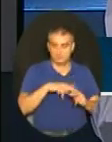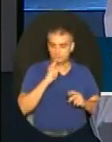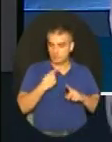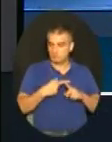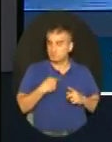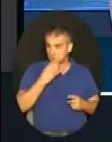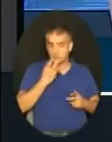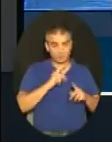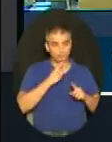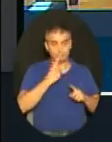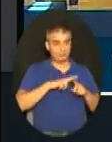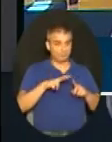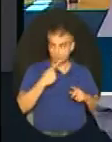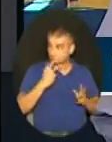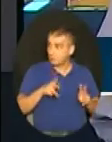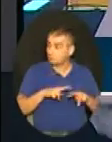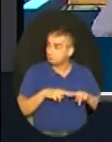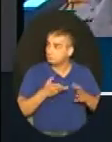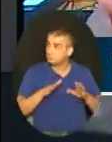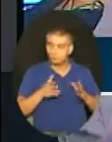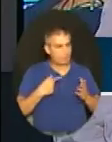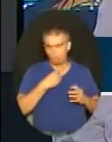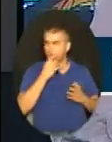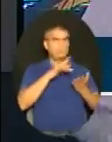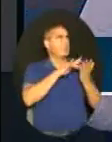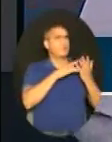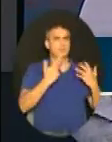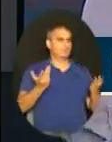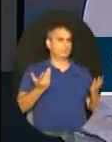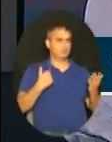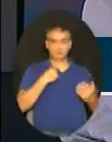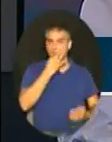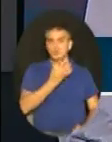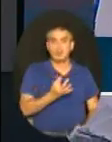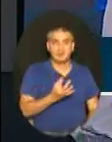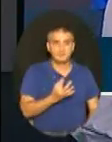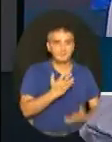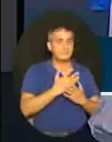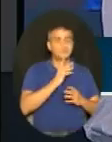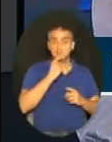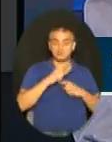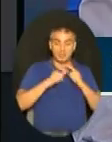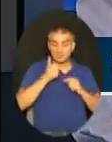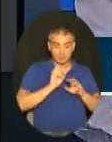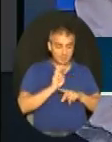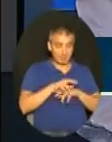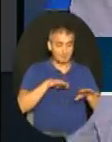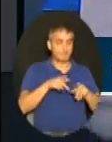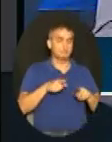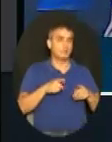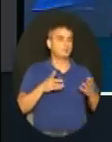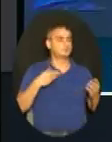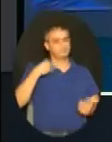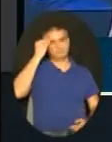1.5 שנה לשאול, או 1 שנה ו-3 חודשים, לשאול אם יש שרידות. לא שואלים את זה במקומות אחרים. אנחנו שואלים את זה מהשנה הראשונה של הממשלה.